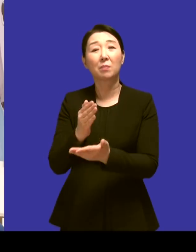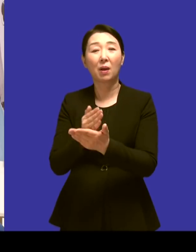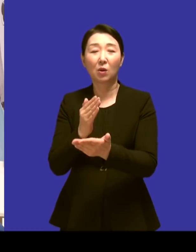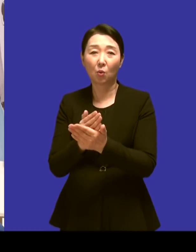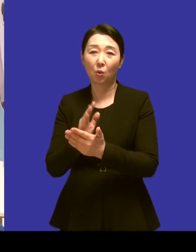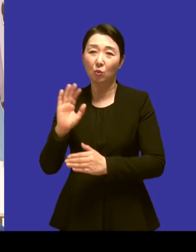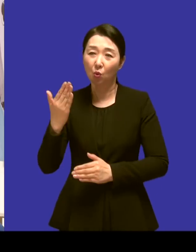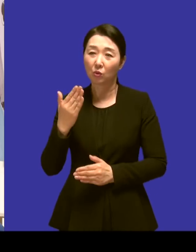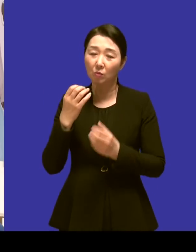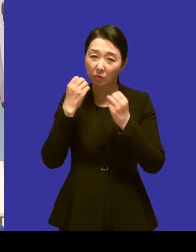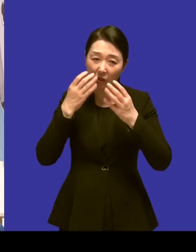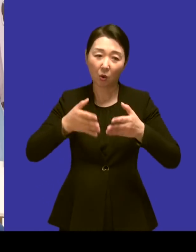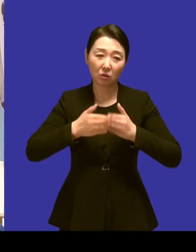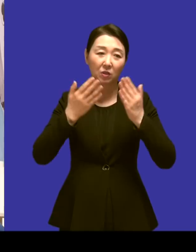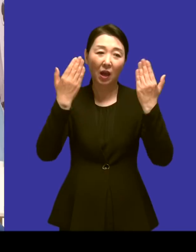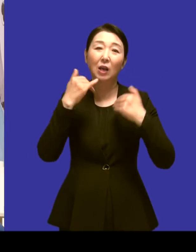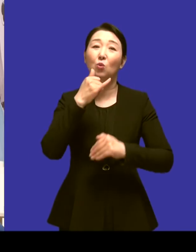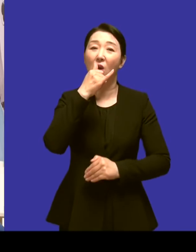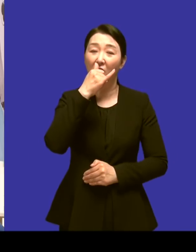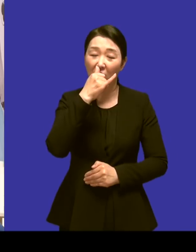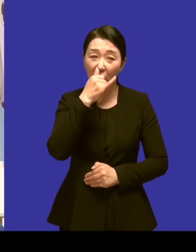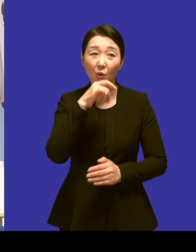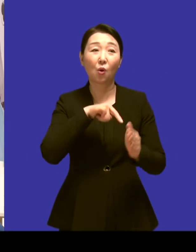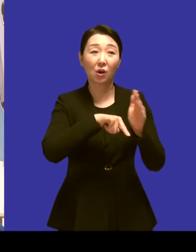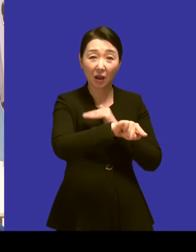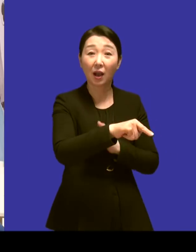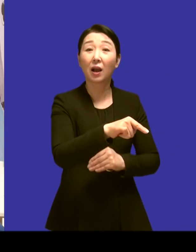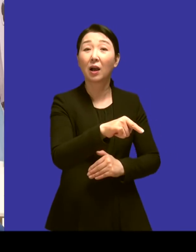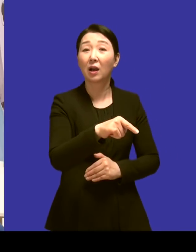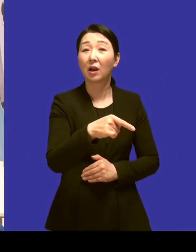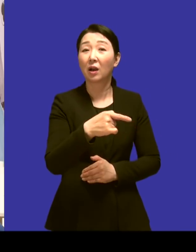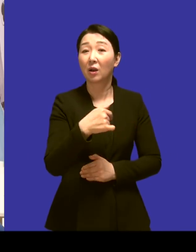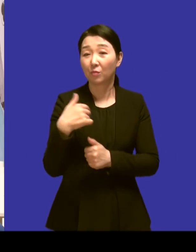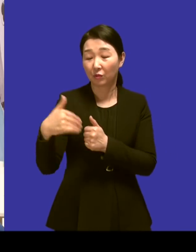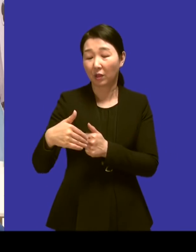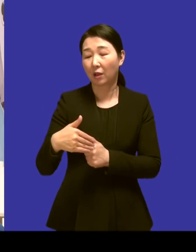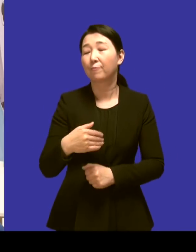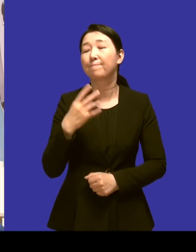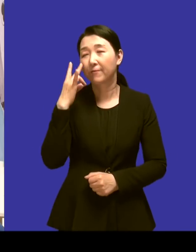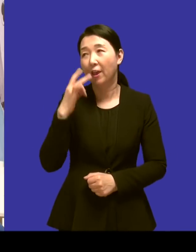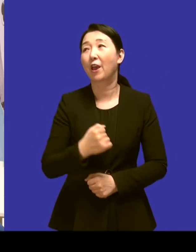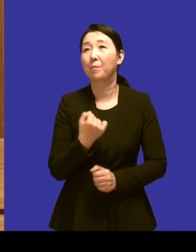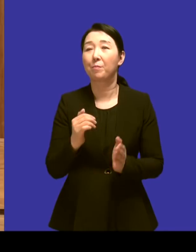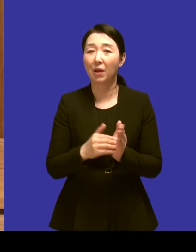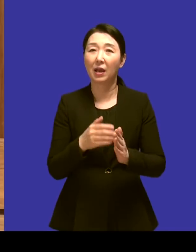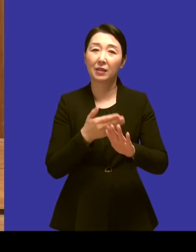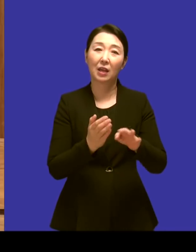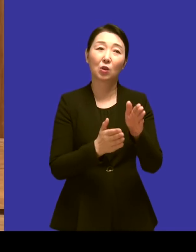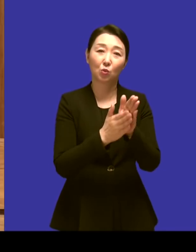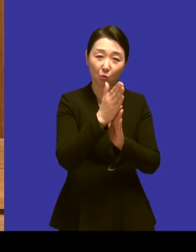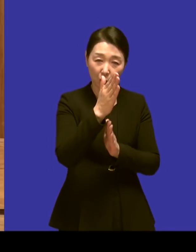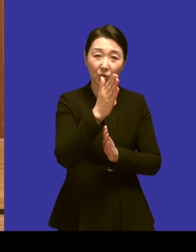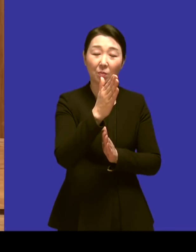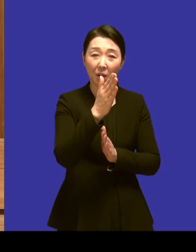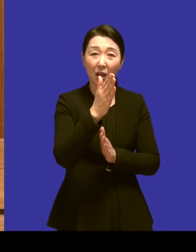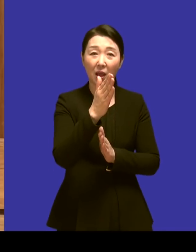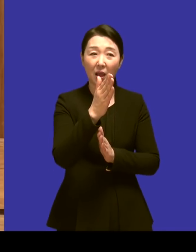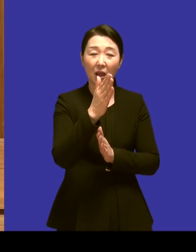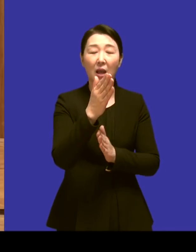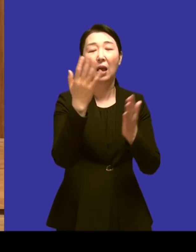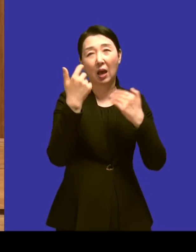그 학교로 너가 갔으면 좋겠다라고 하셨고 그리고 제가 그거에 순종해서 다른 도시에 있는 학교로 그러니까 필리핀 이제, 다른 도시?